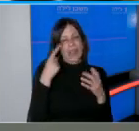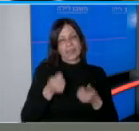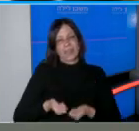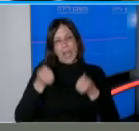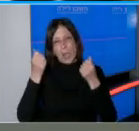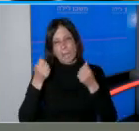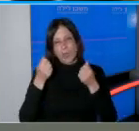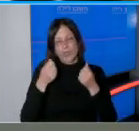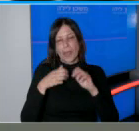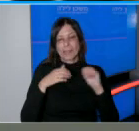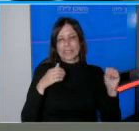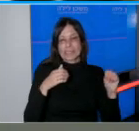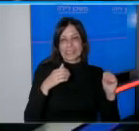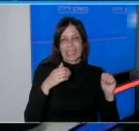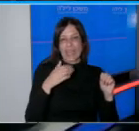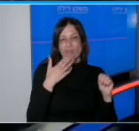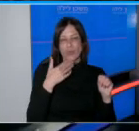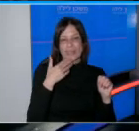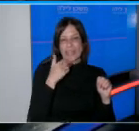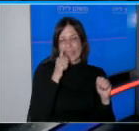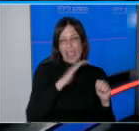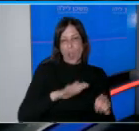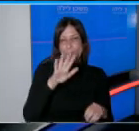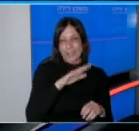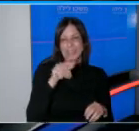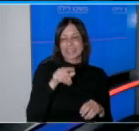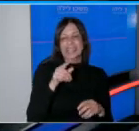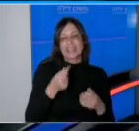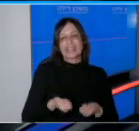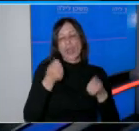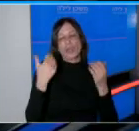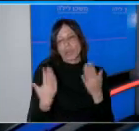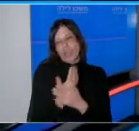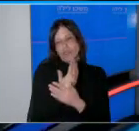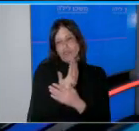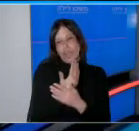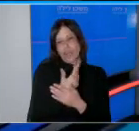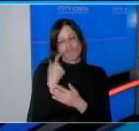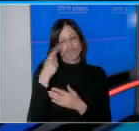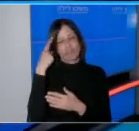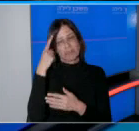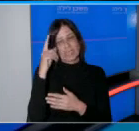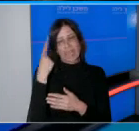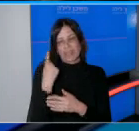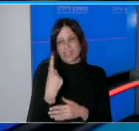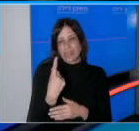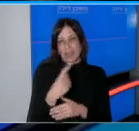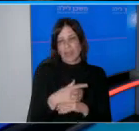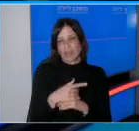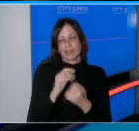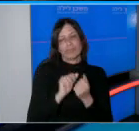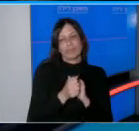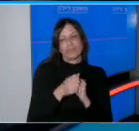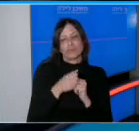לתרבות המזרח יהודית המזרח אירופית. זה איזושהי תרבות חדשה שממציאה את עצמה, או